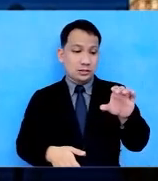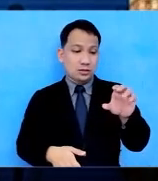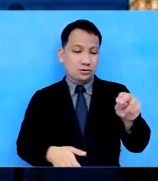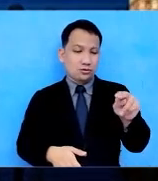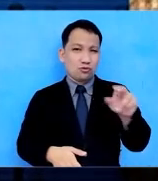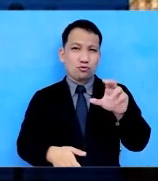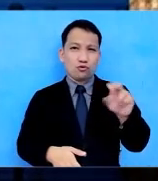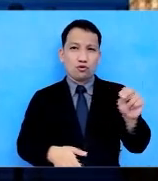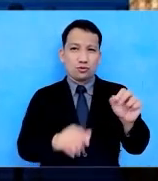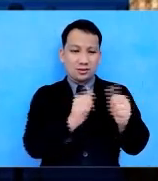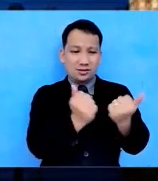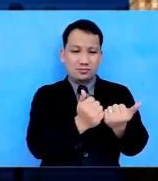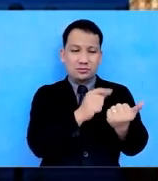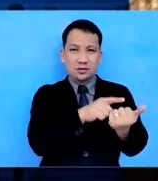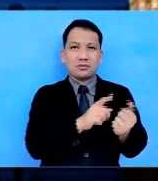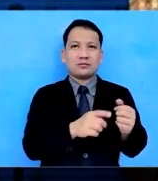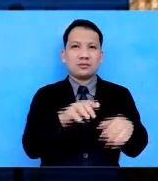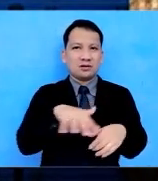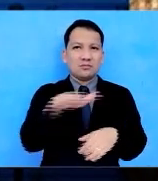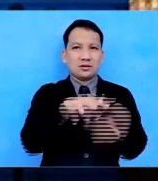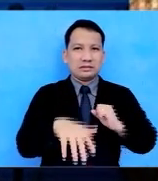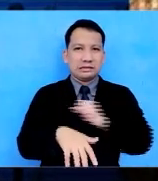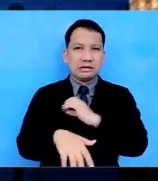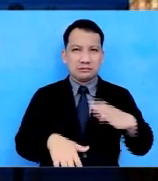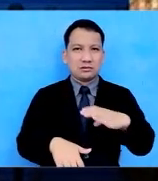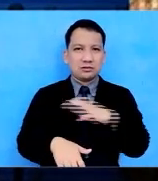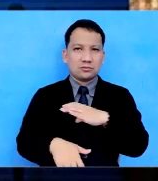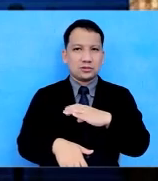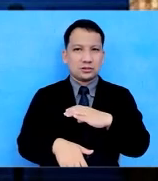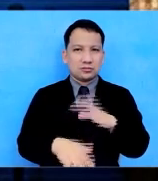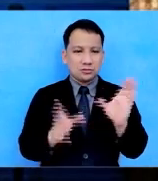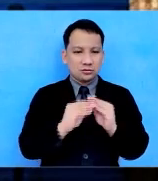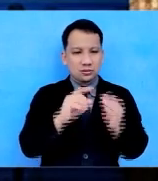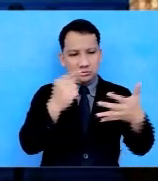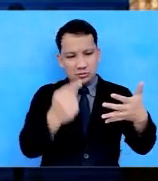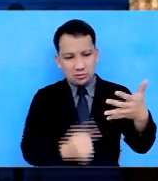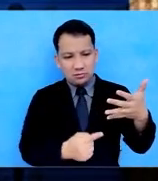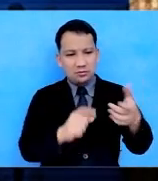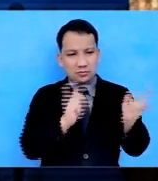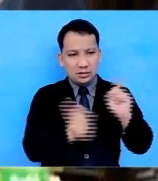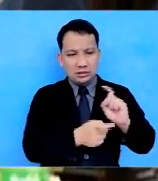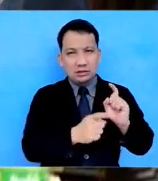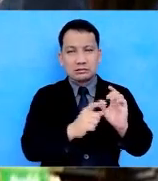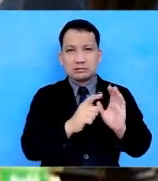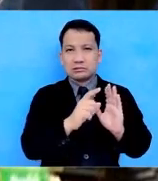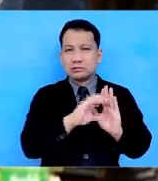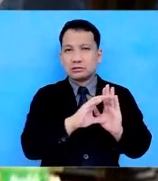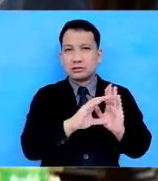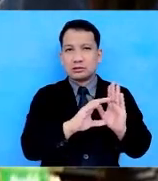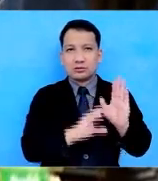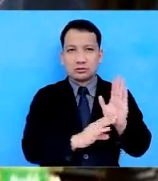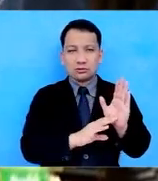sa Senado, sila-sila lang mga senador at kongresista ang magko-convene para tukuyin ang mga babaguhin sa saligang batas. Pagsunod din daw